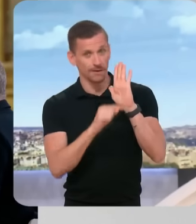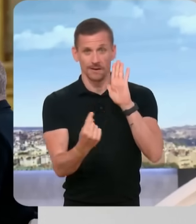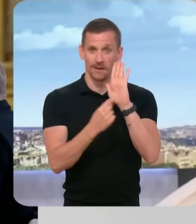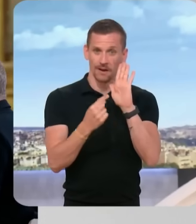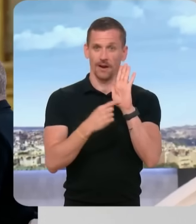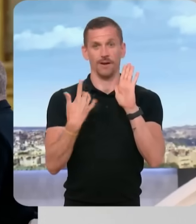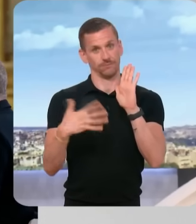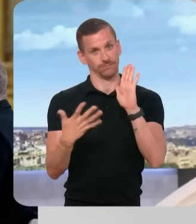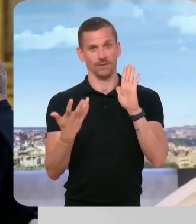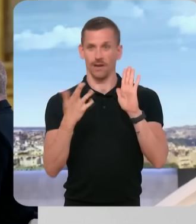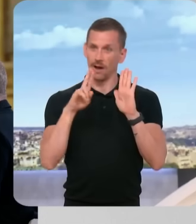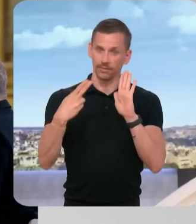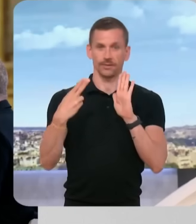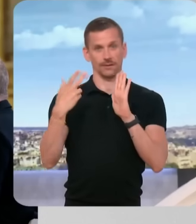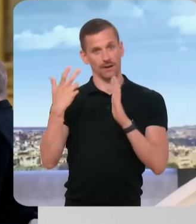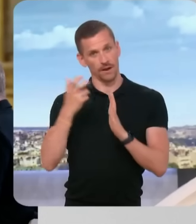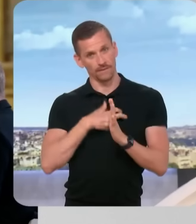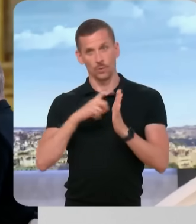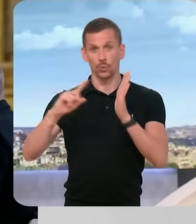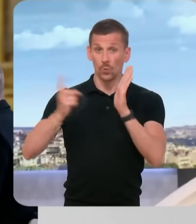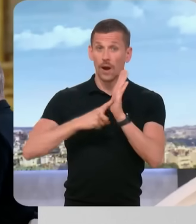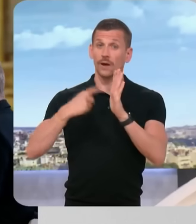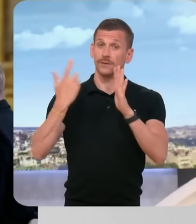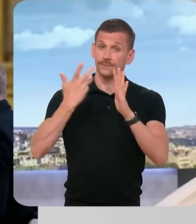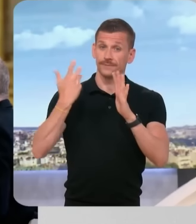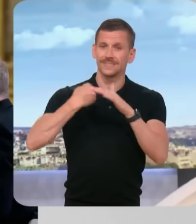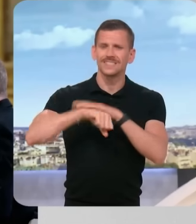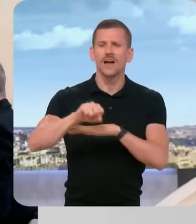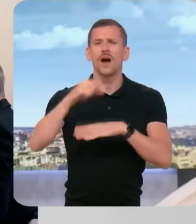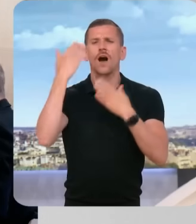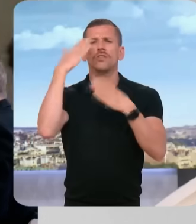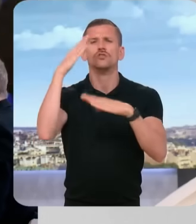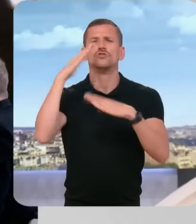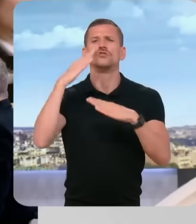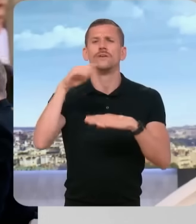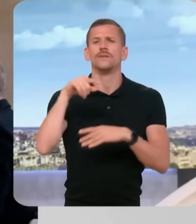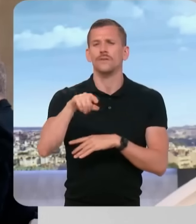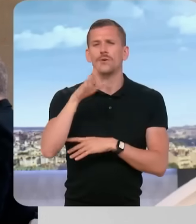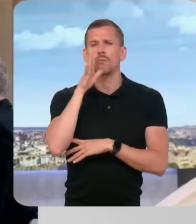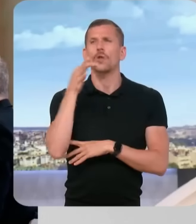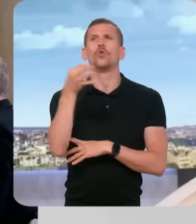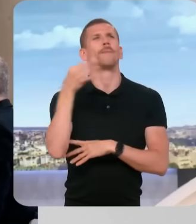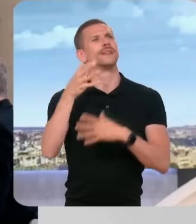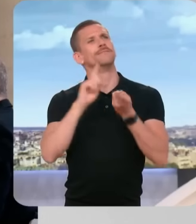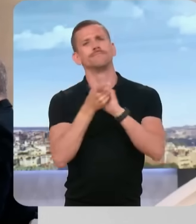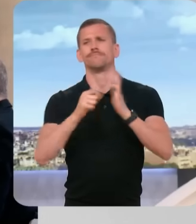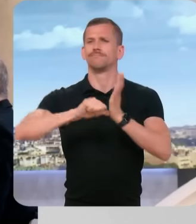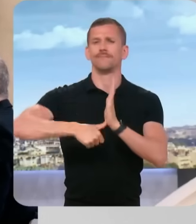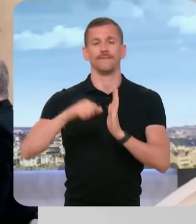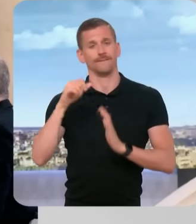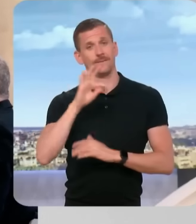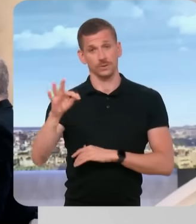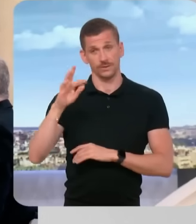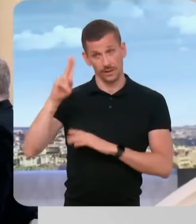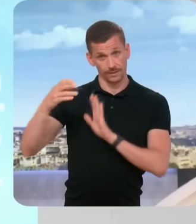c'est l'abrogation du droit du sol, ce que même Vichy n'a pas réussi à faire. Donc ces propos sont tardifs, je les